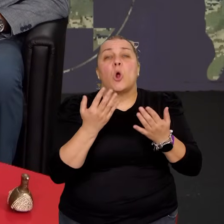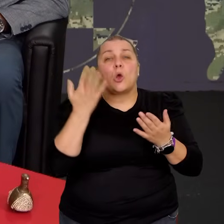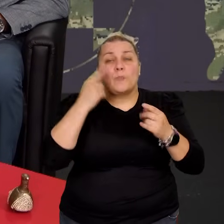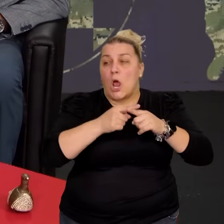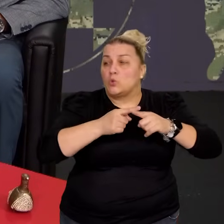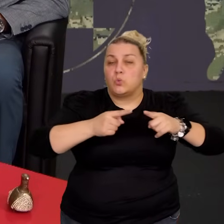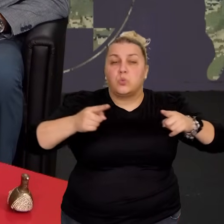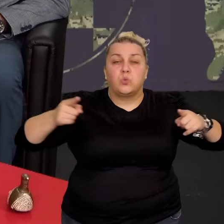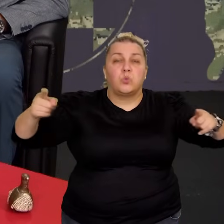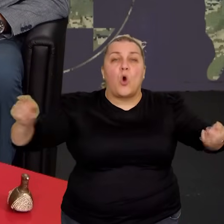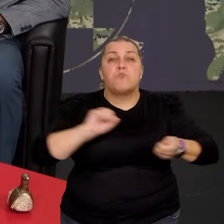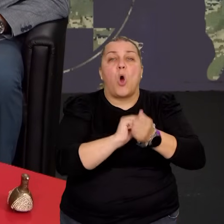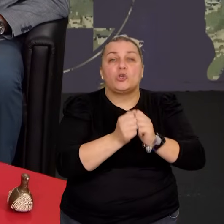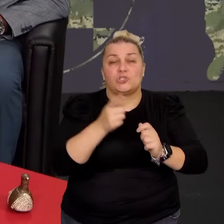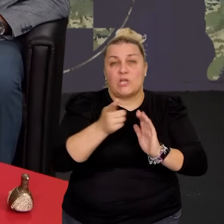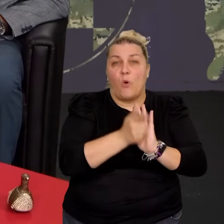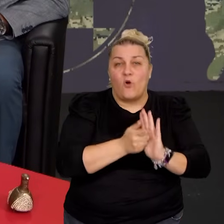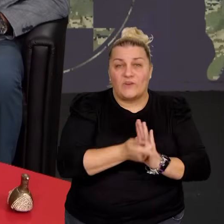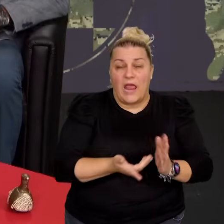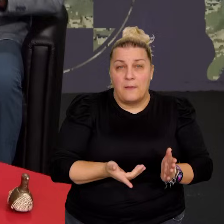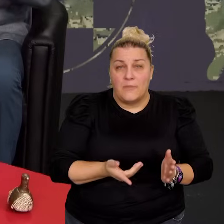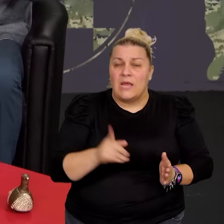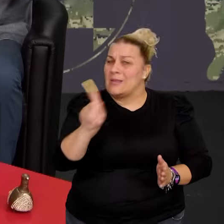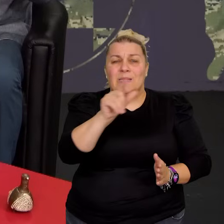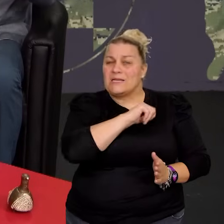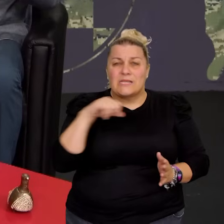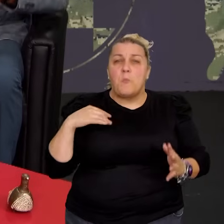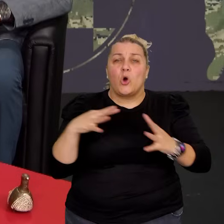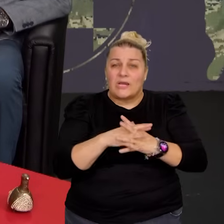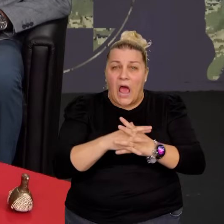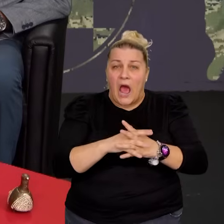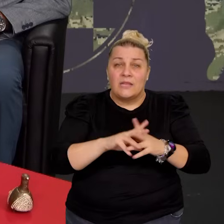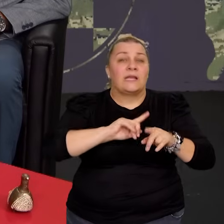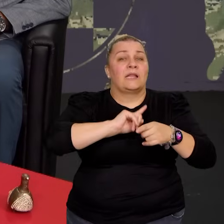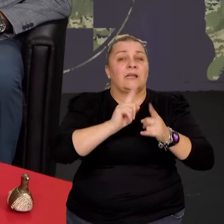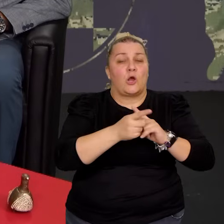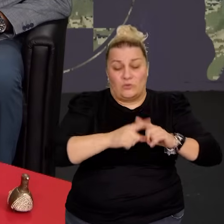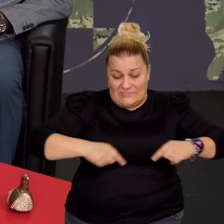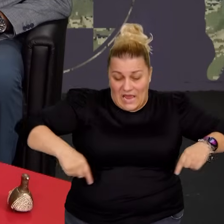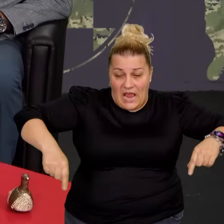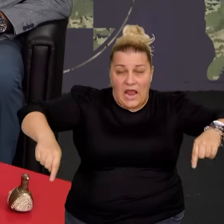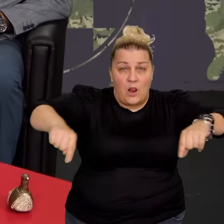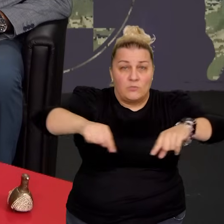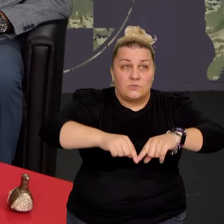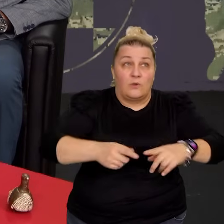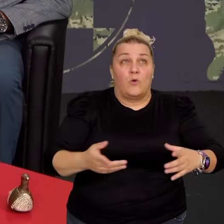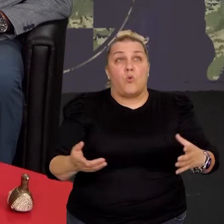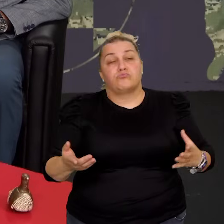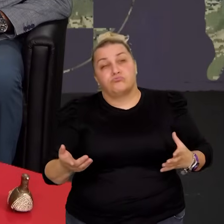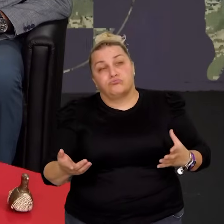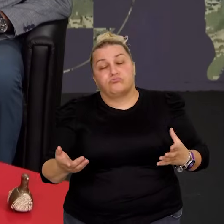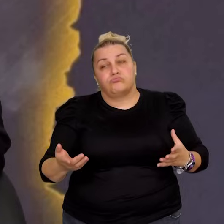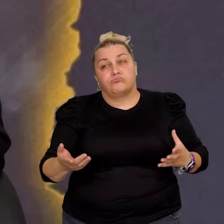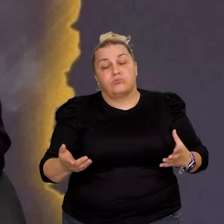bojišnica duga, dugačka bojišnica u tom trenutku? Ne samo grad, nego cijeli ovi prsten. O, to je sada, znači, kad bi